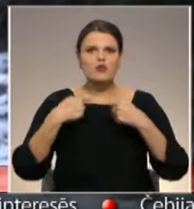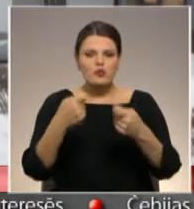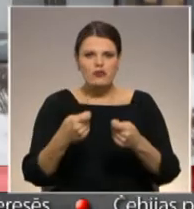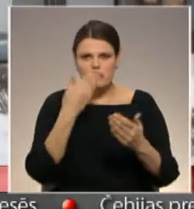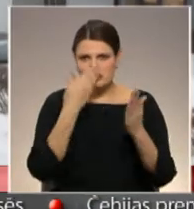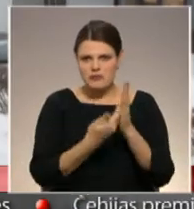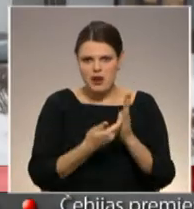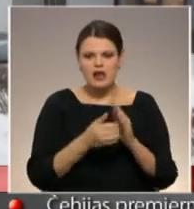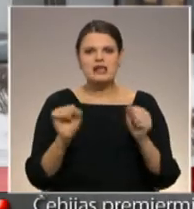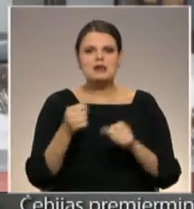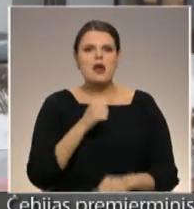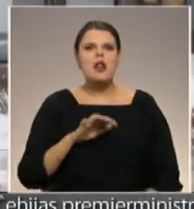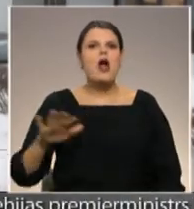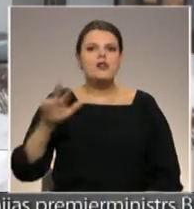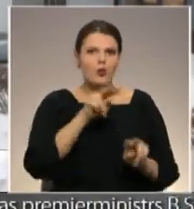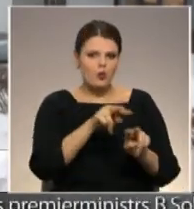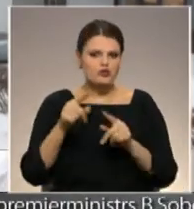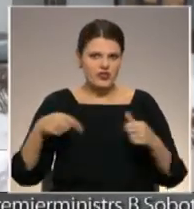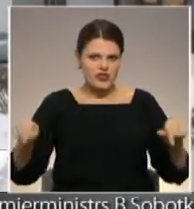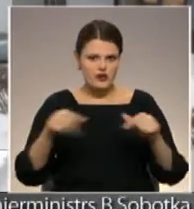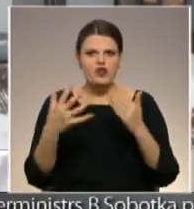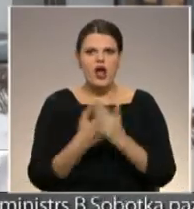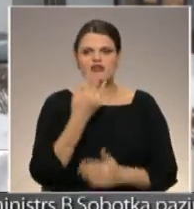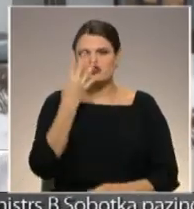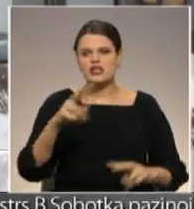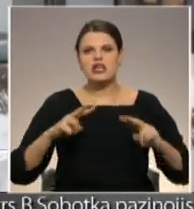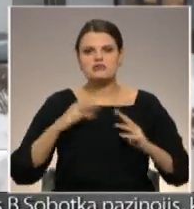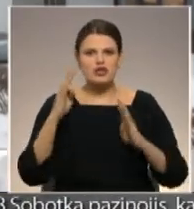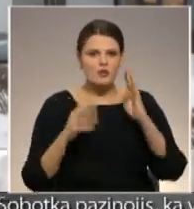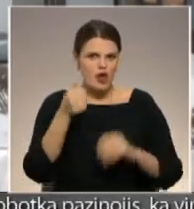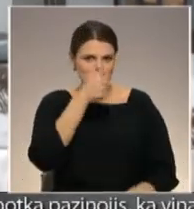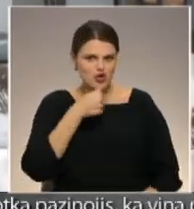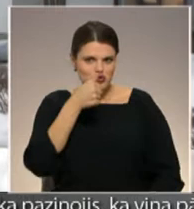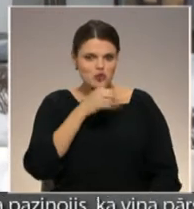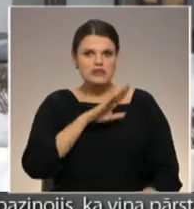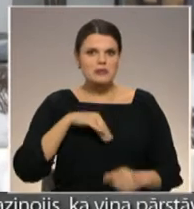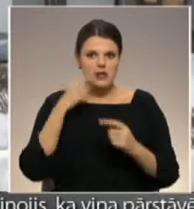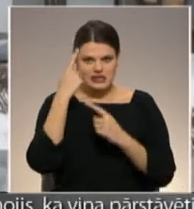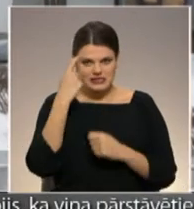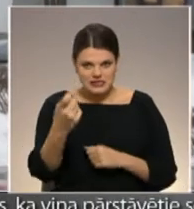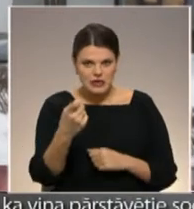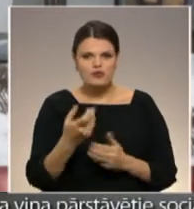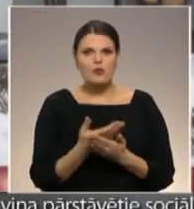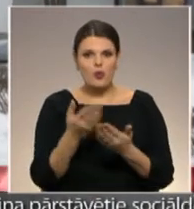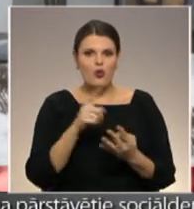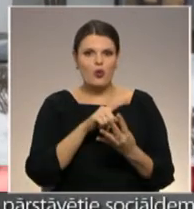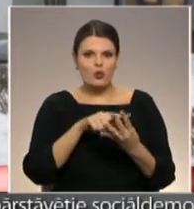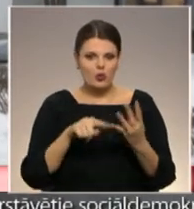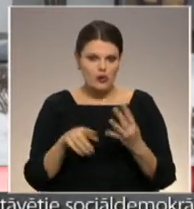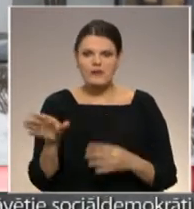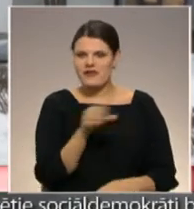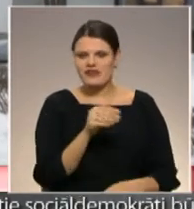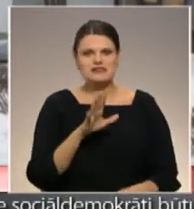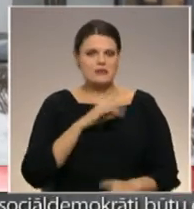paraugos. Ziemeļlatgales uzraudzības teritorijā esam atraduši 4 beigtas meža cūkas pēc ziņojumiem, no kurām visas arī